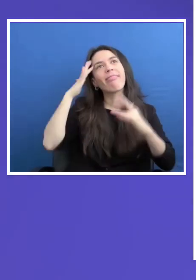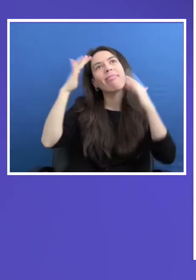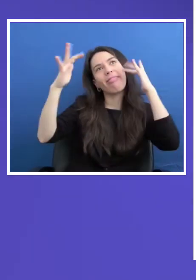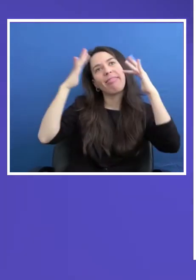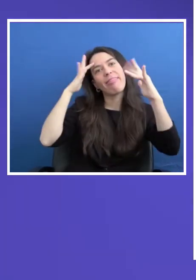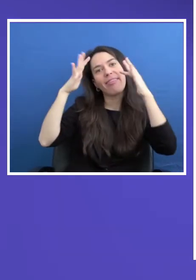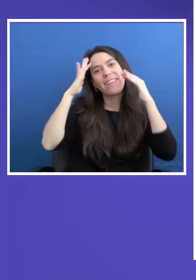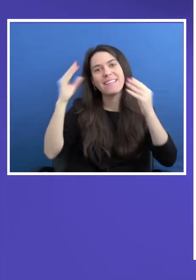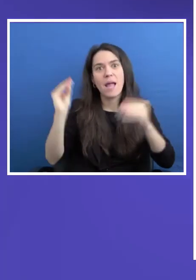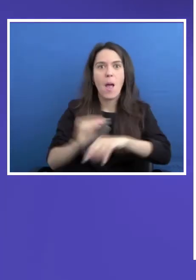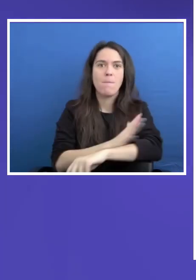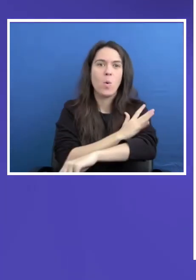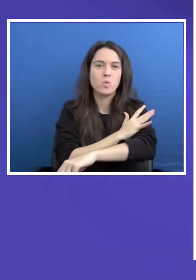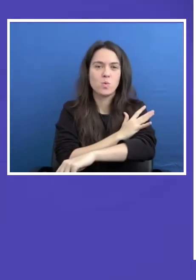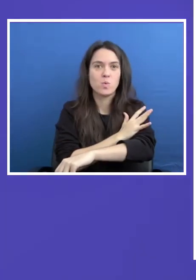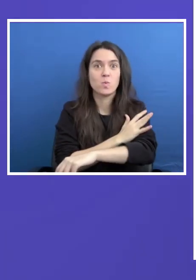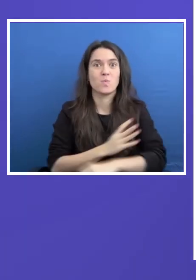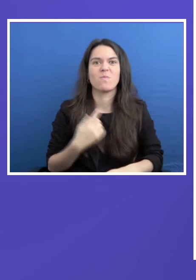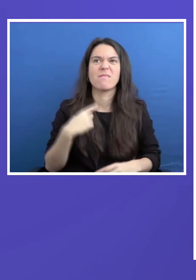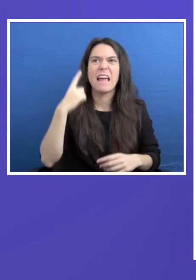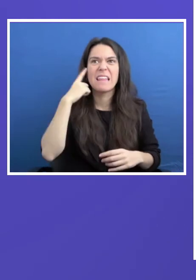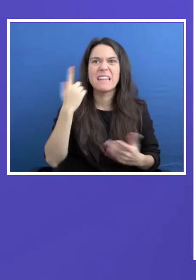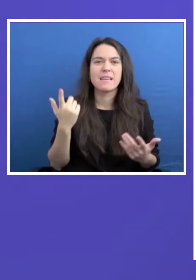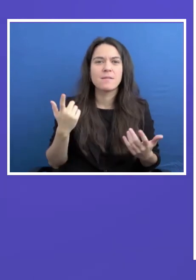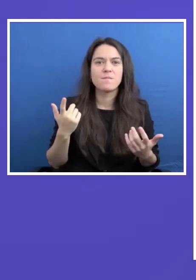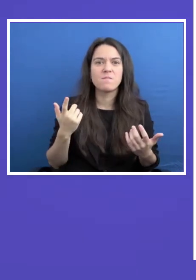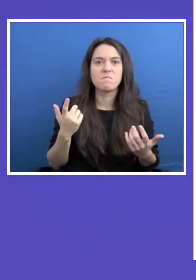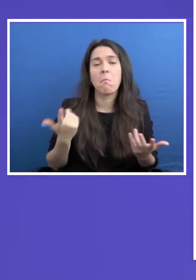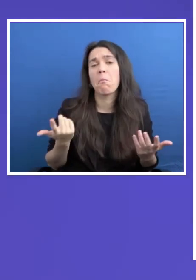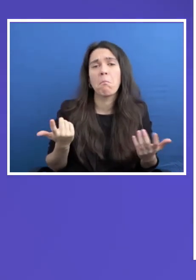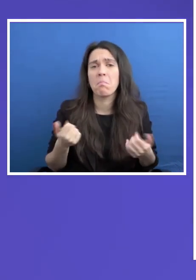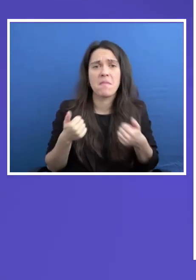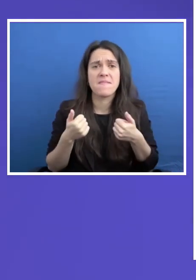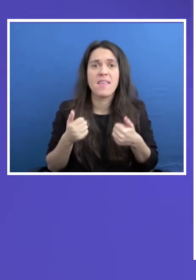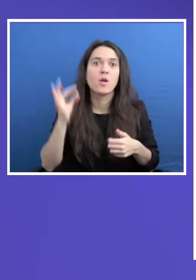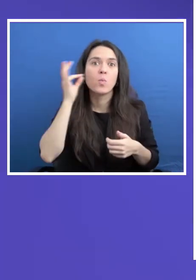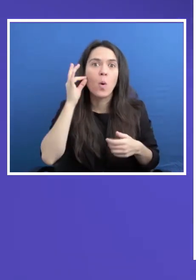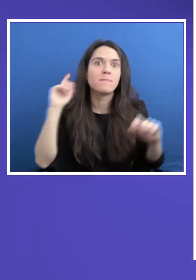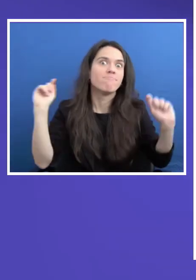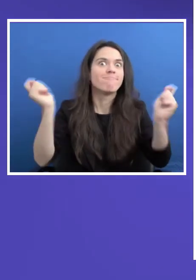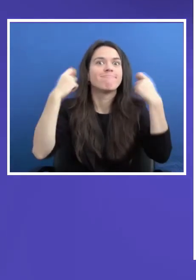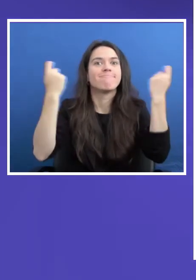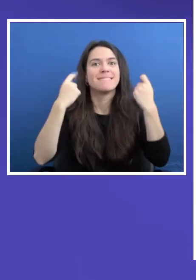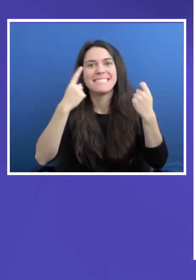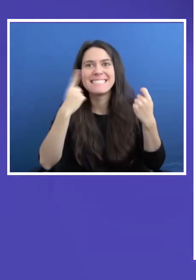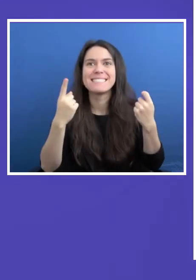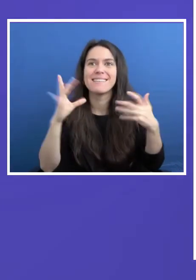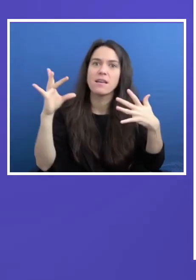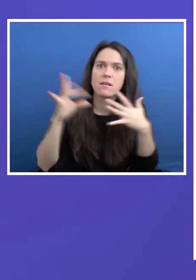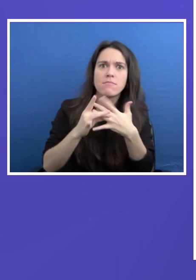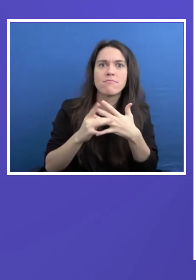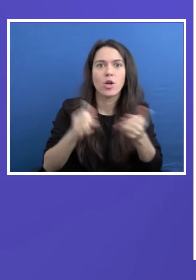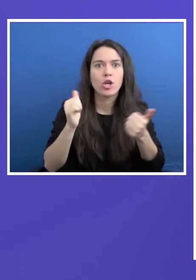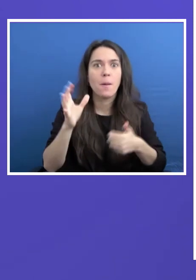بتقدر انها تقدم جيل مهم وجيل مفيد للمجتمع. فده برضو جزء من رسالتها اللي مش ممكن ابدا نغفره.